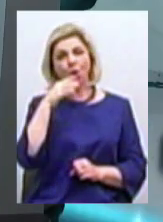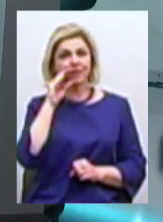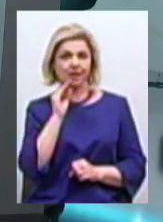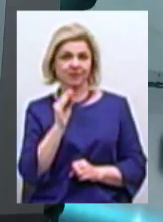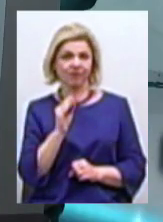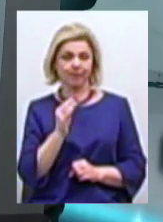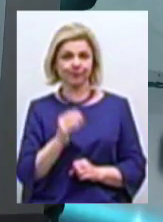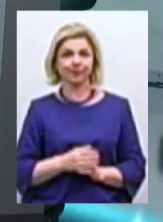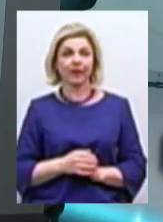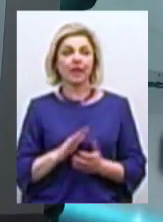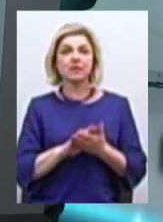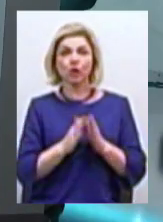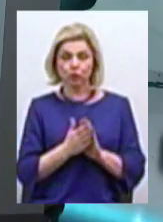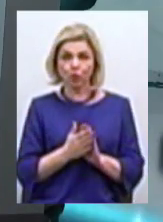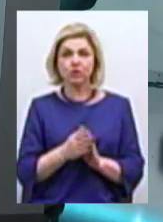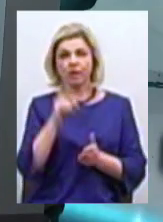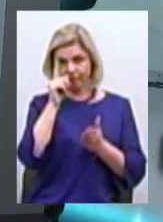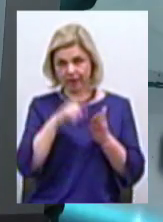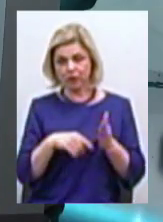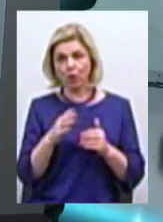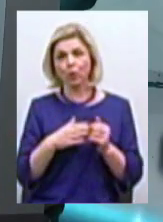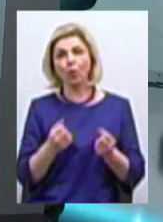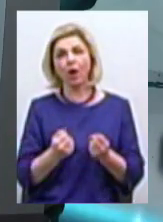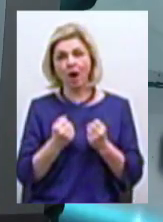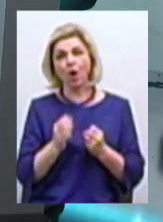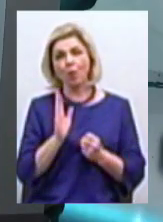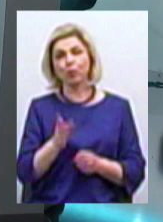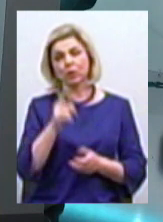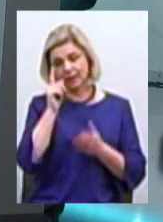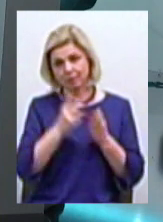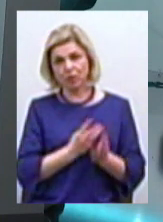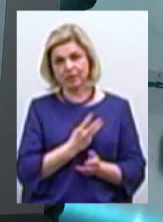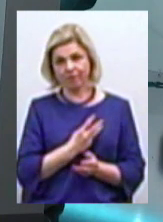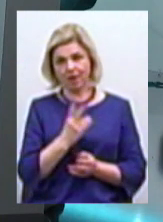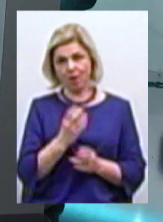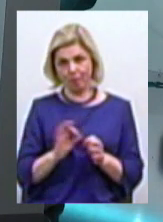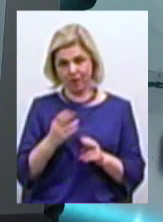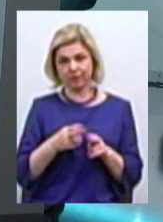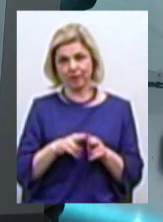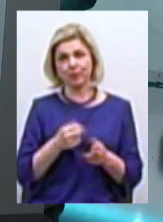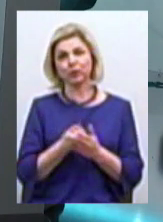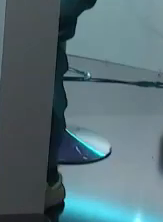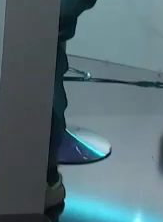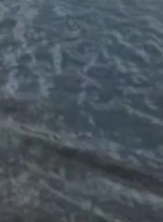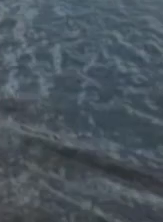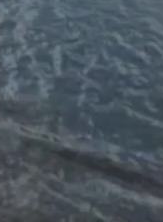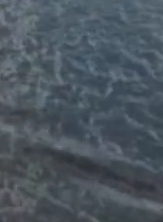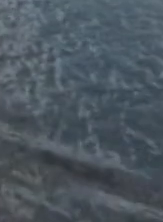вам. Ситуація в надійних руках, і будемо сподіватись про це. Це була тема дня. На все добре.